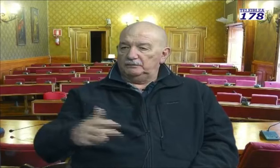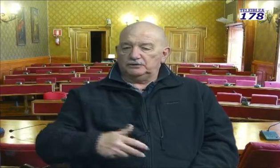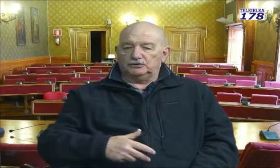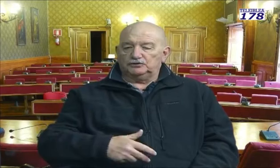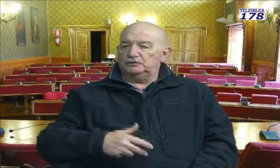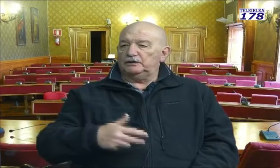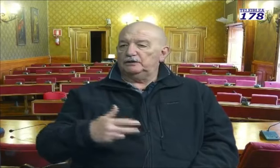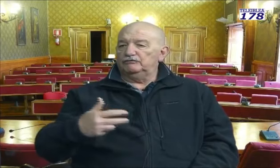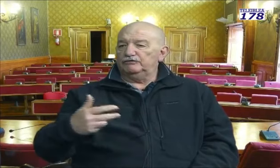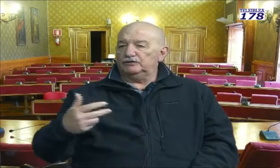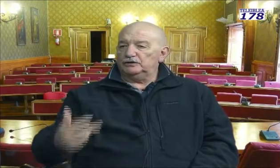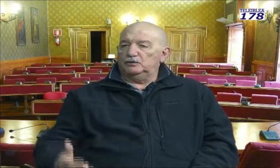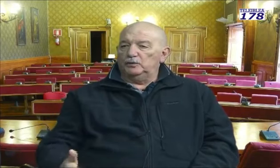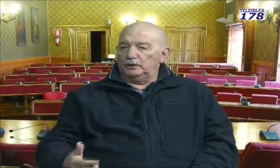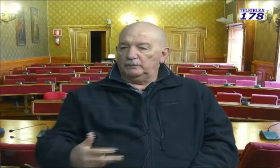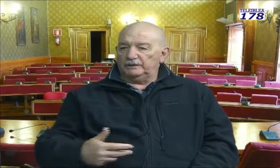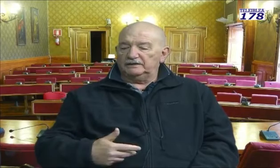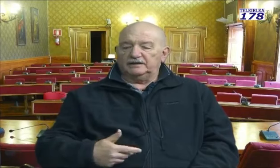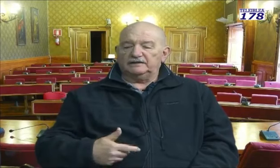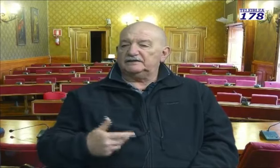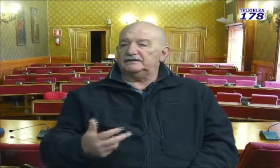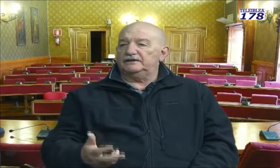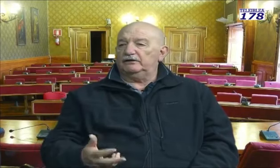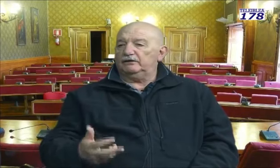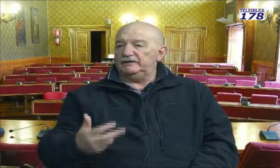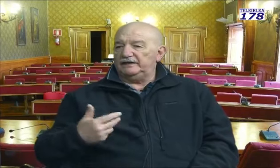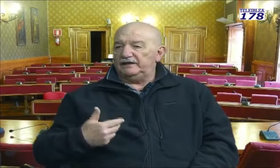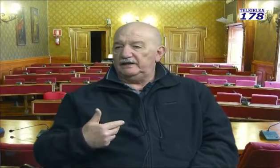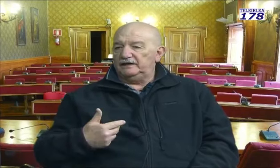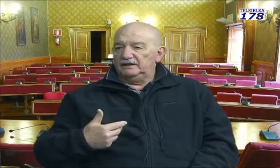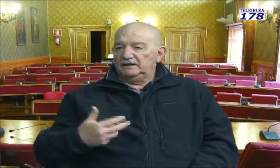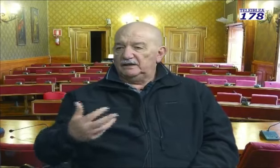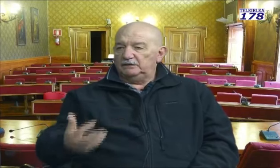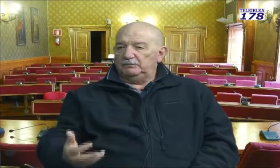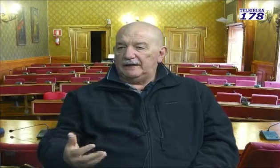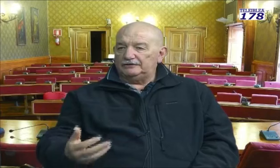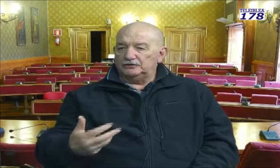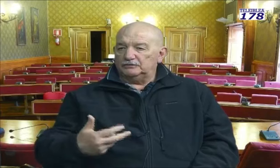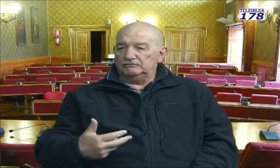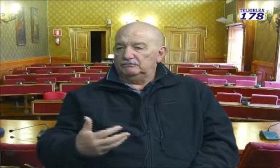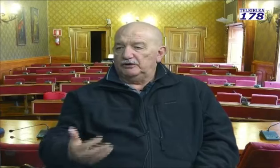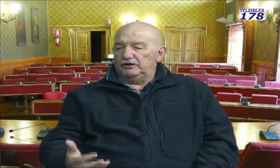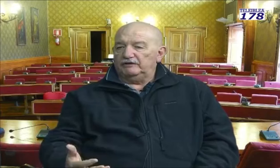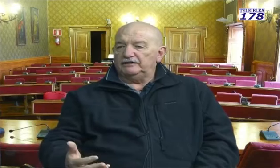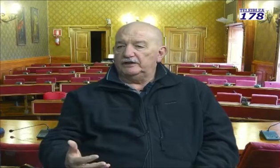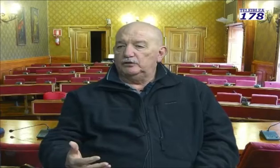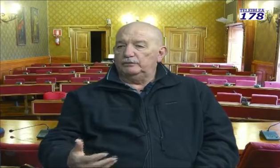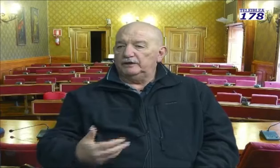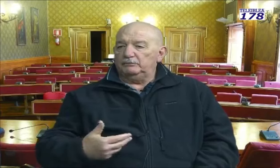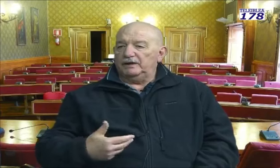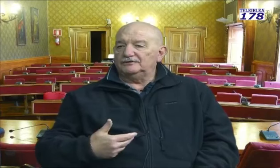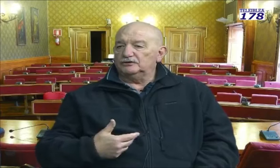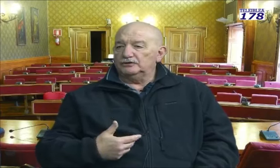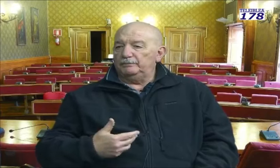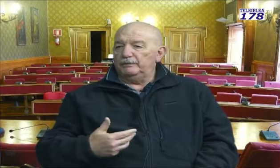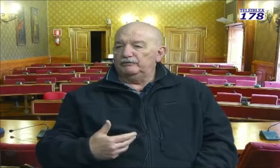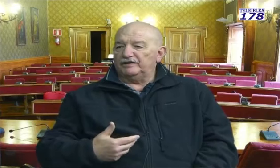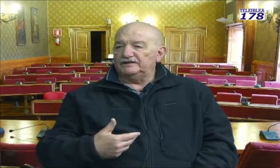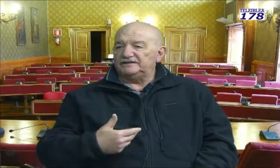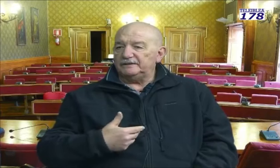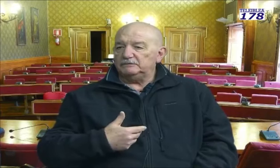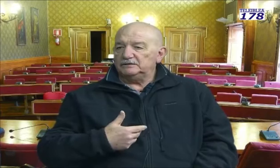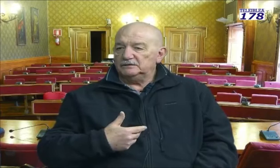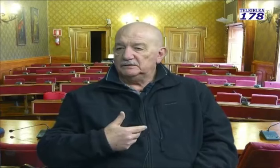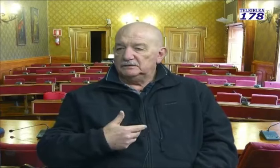le opposizioni per costituire un fronte unico, per andare dal sindaco e dirgli il bilancio, voi non avete i numeri, il bilancio lo dobbiamo